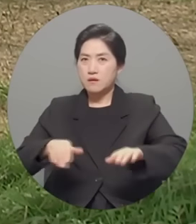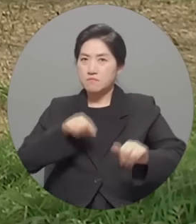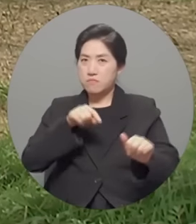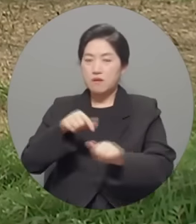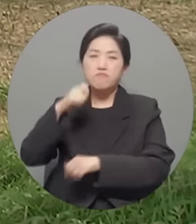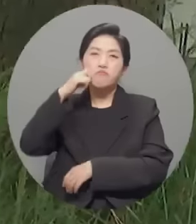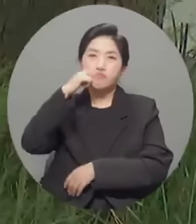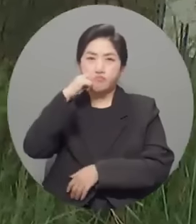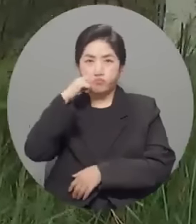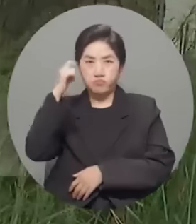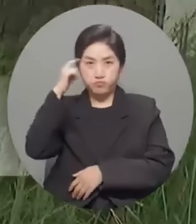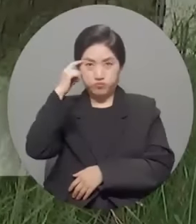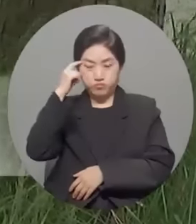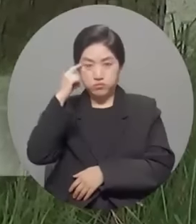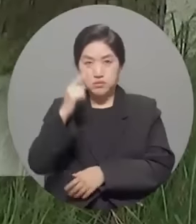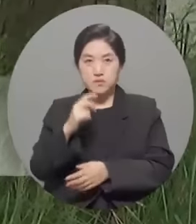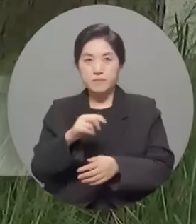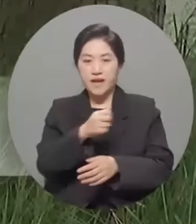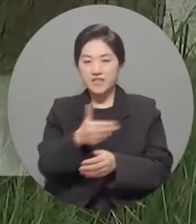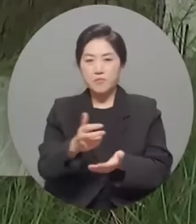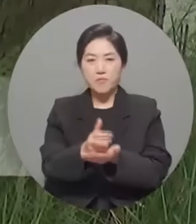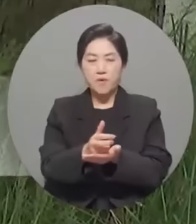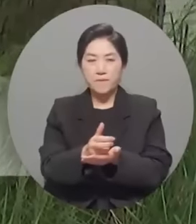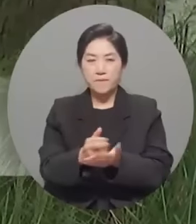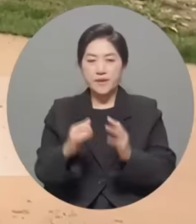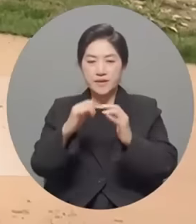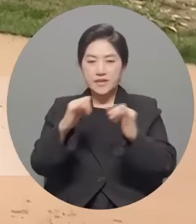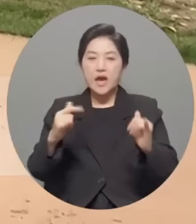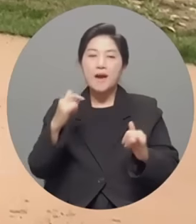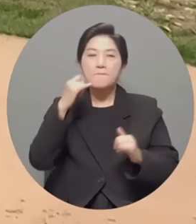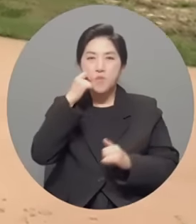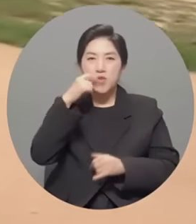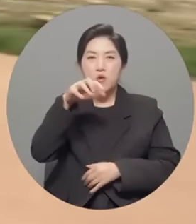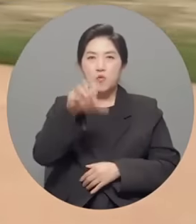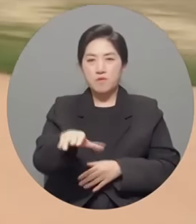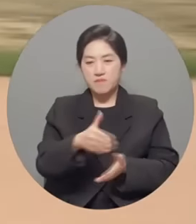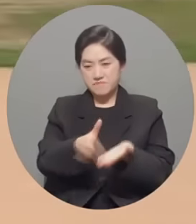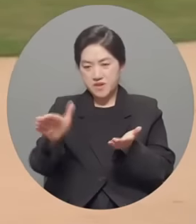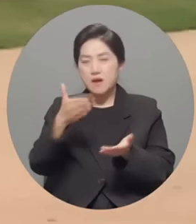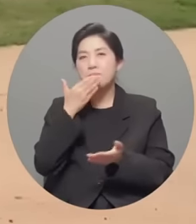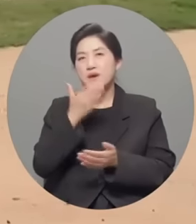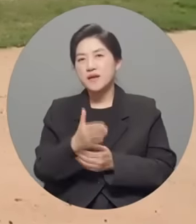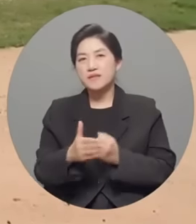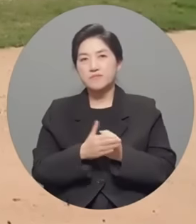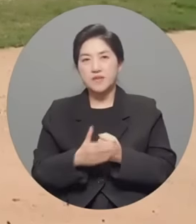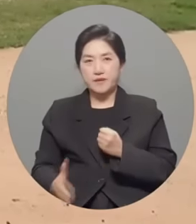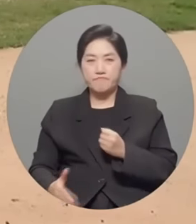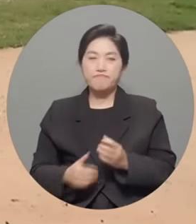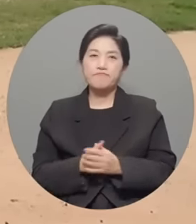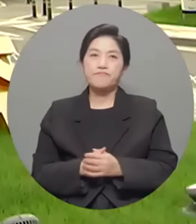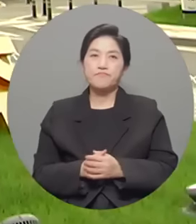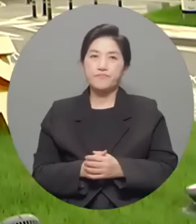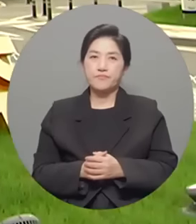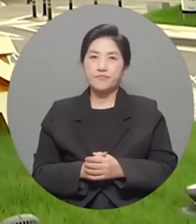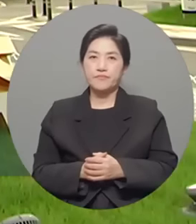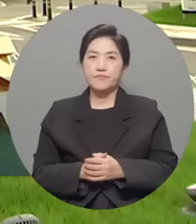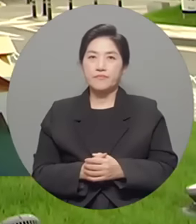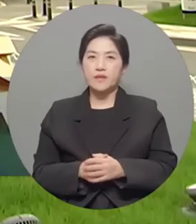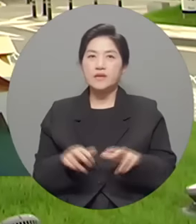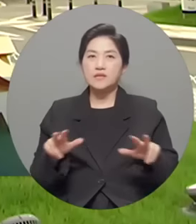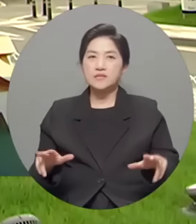어렵습니다. 현행 하천법은 야영이 금지된 구역에서만 단속할 수 있기 때문입니다.